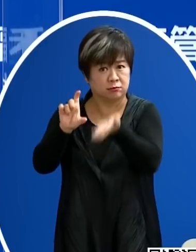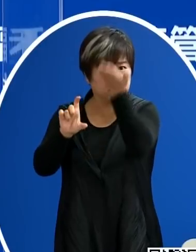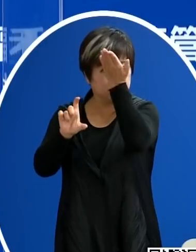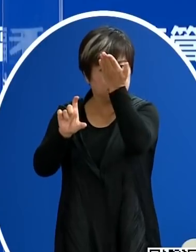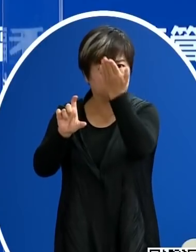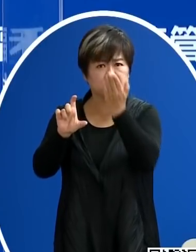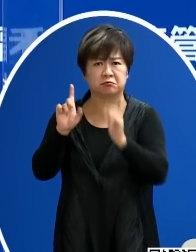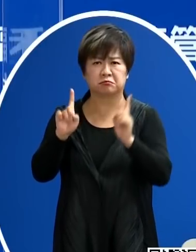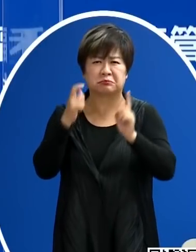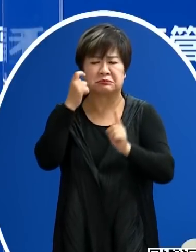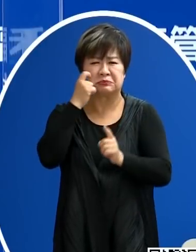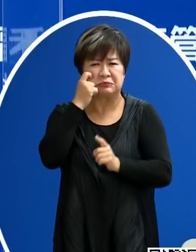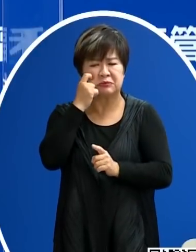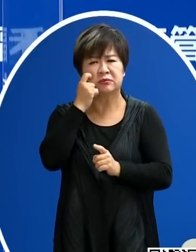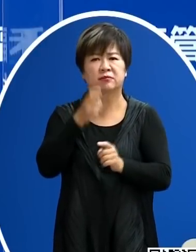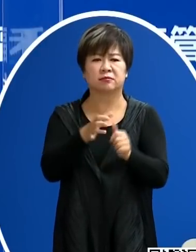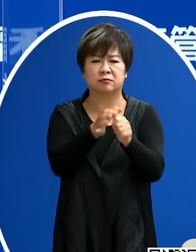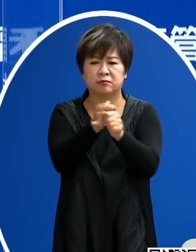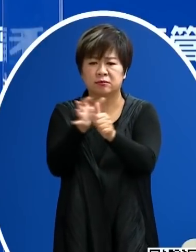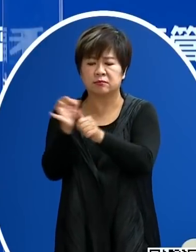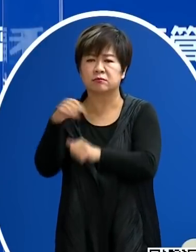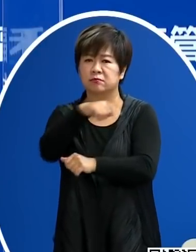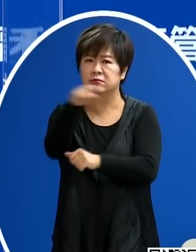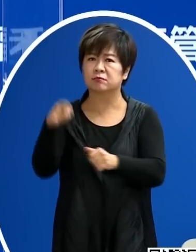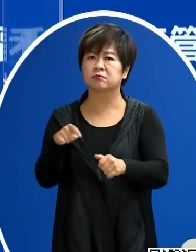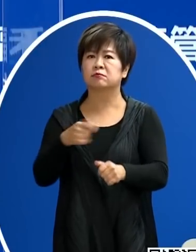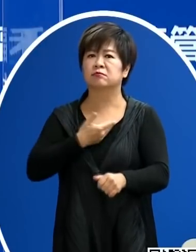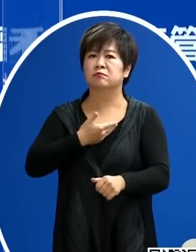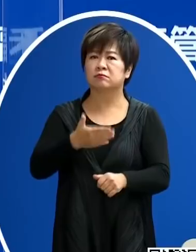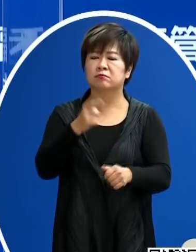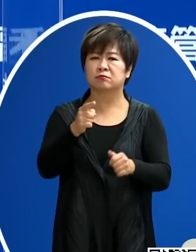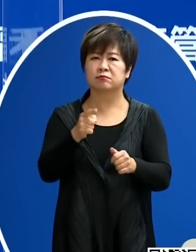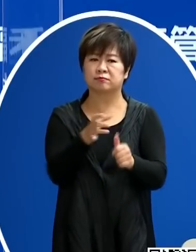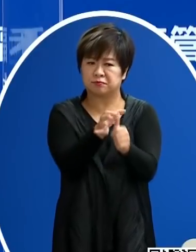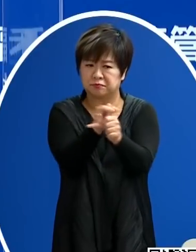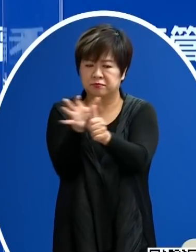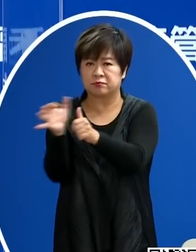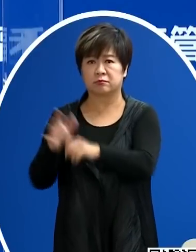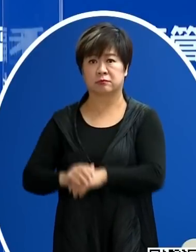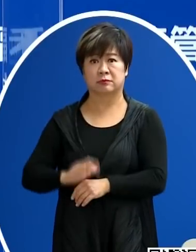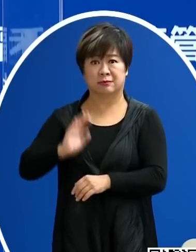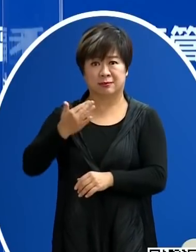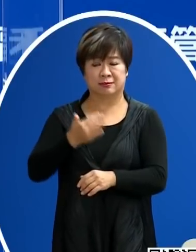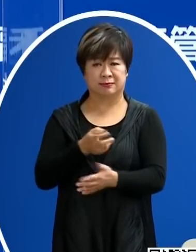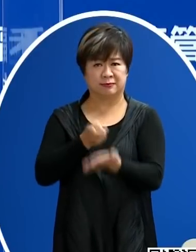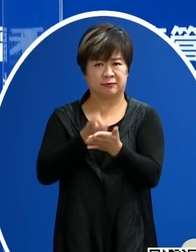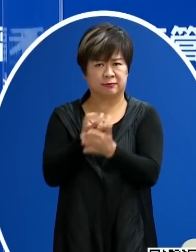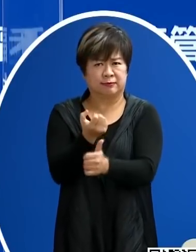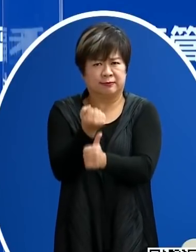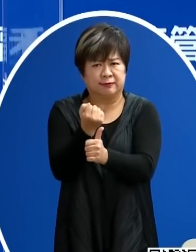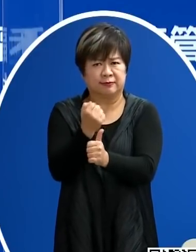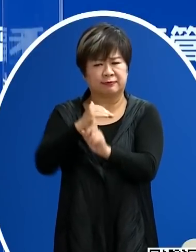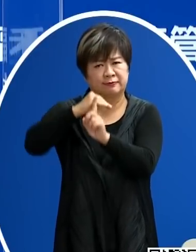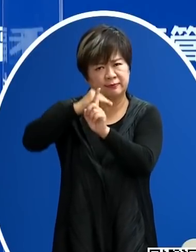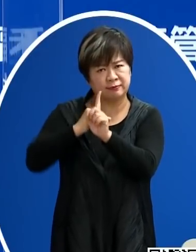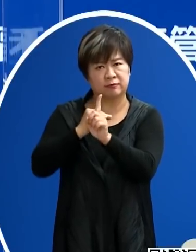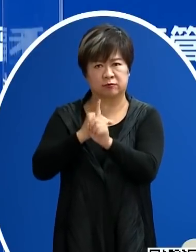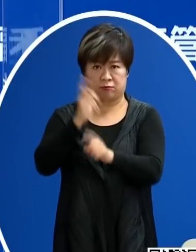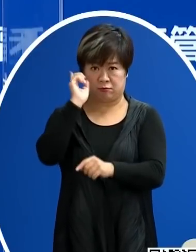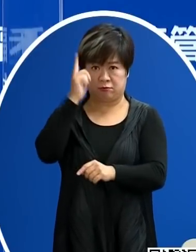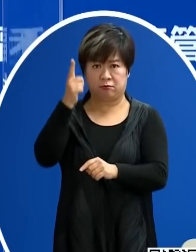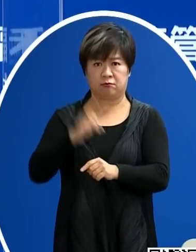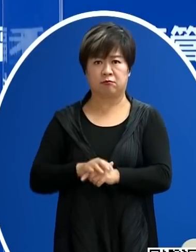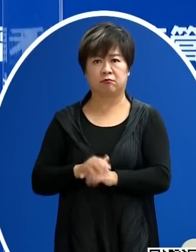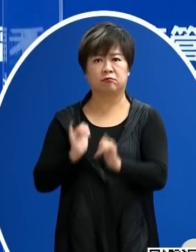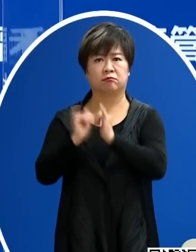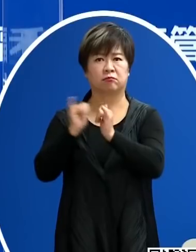些比较难开放的哈，开始思考来做一些开放。那至于降级，那我们希望的覆盖率要能够更